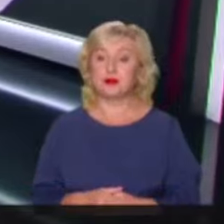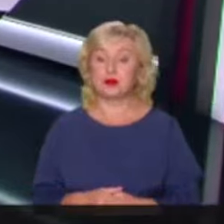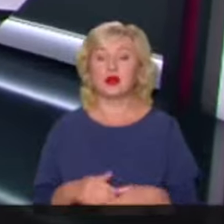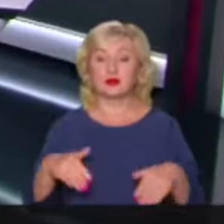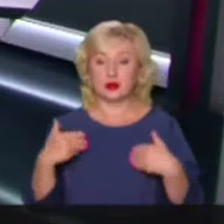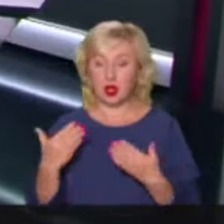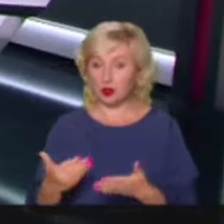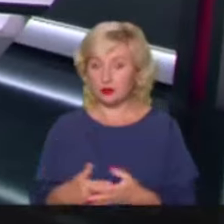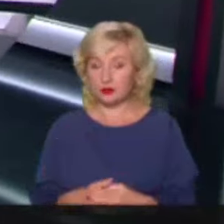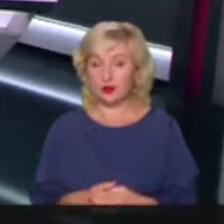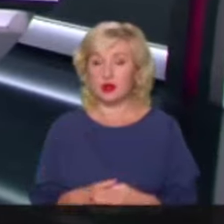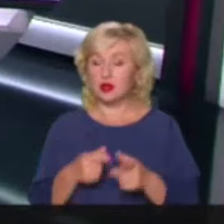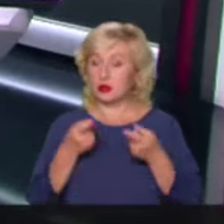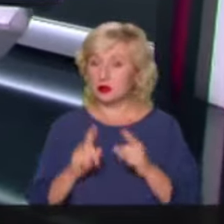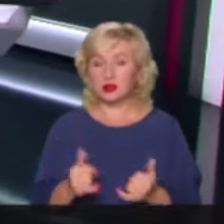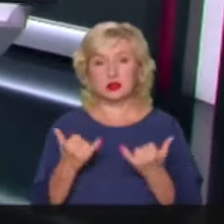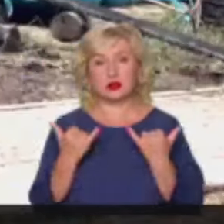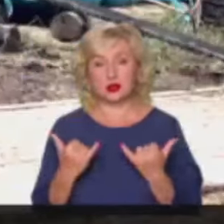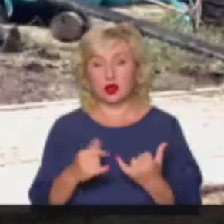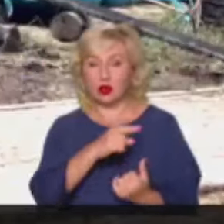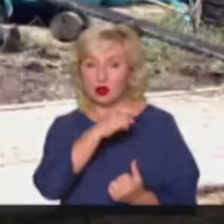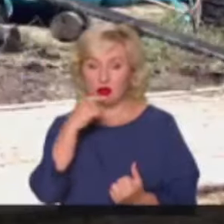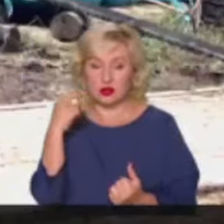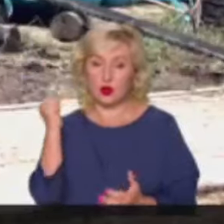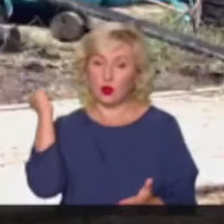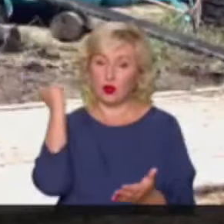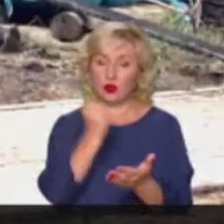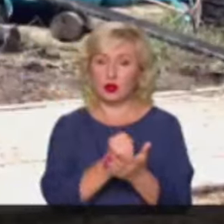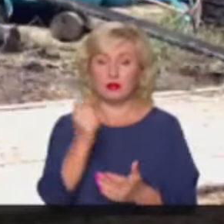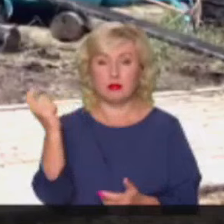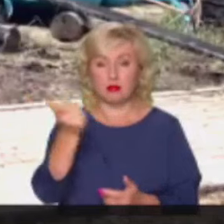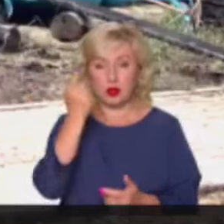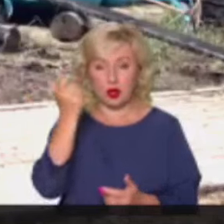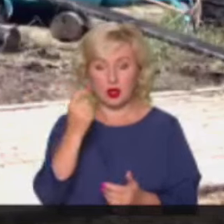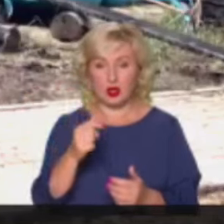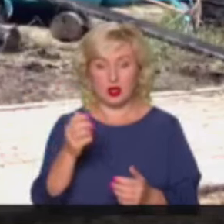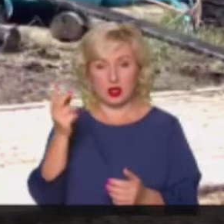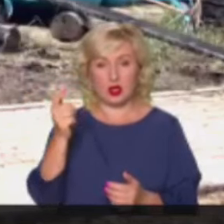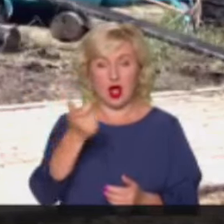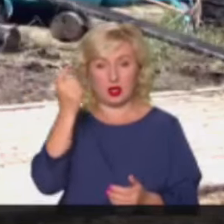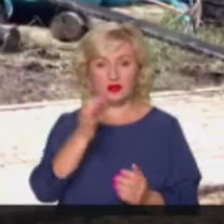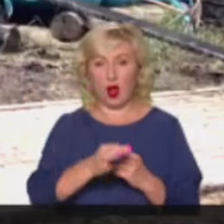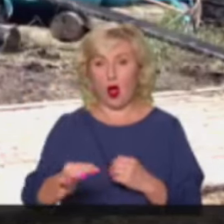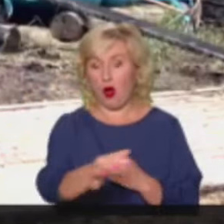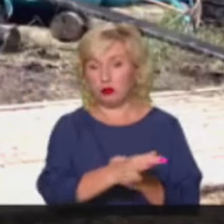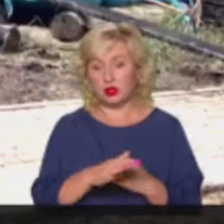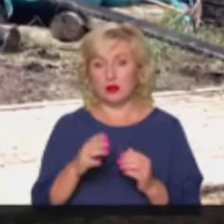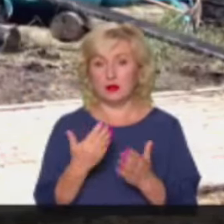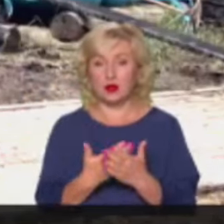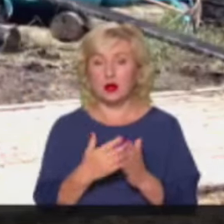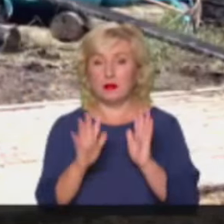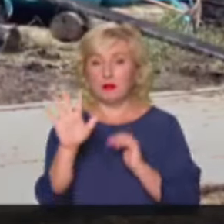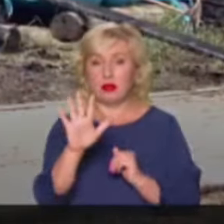Вітаю. Дійсно, сьогодні росіяни ударили по Харкову та передмістю Харкова близько 5-ї години